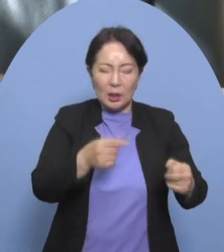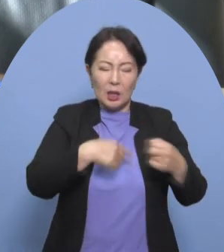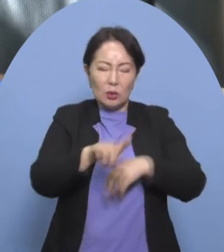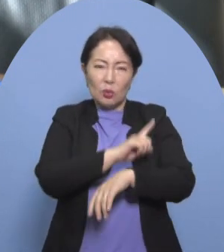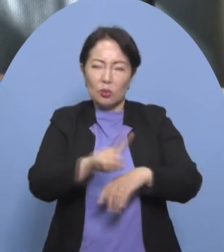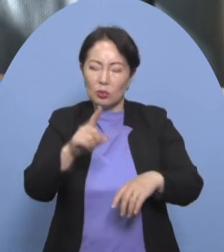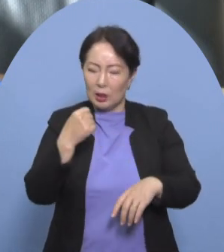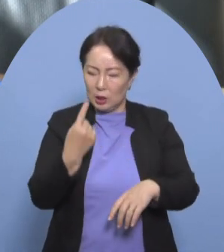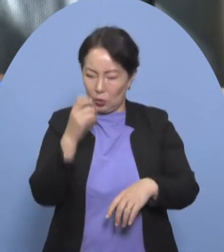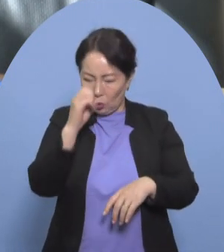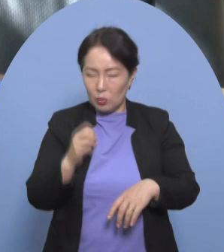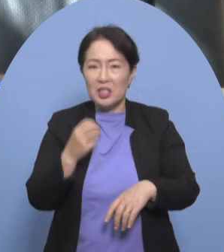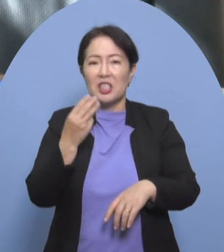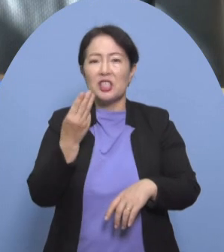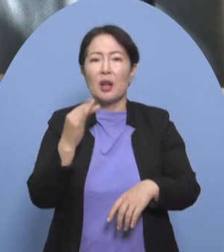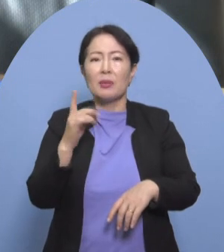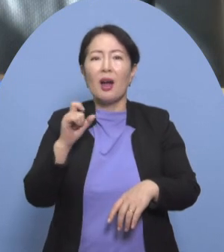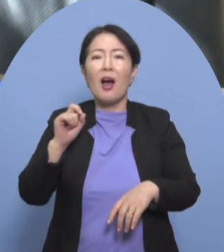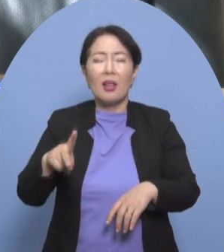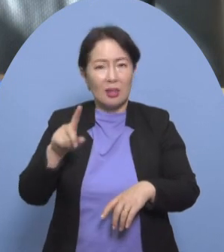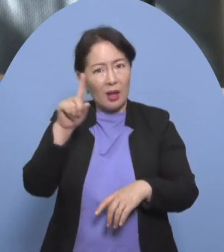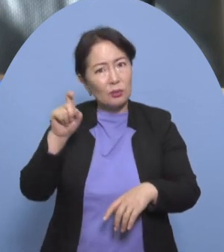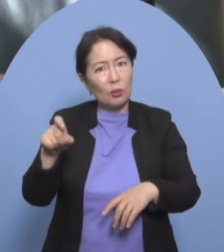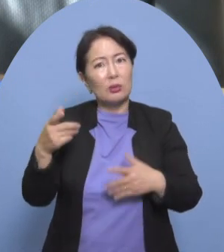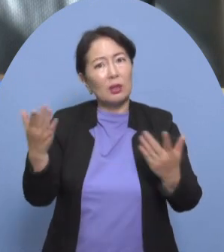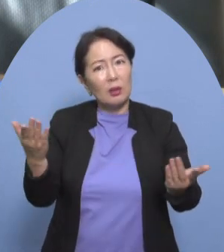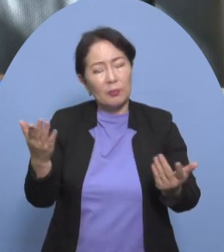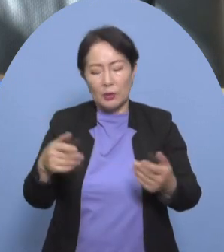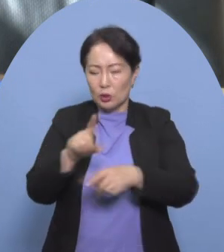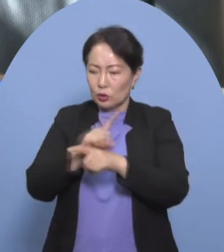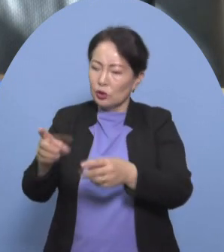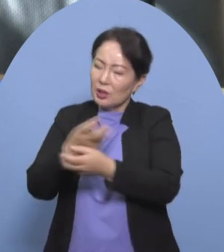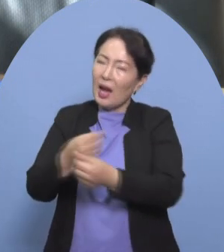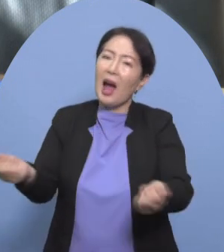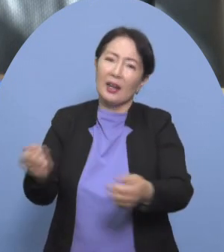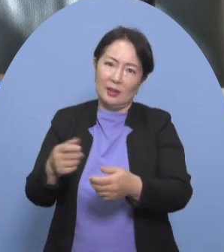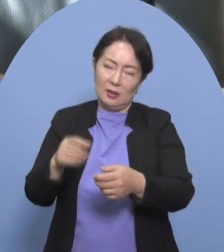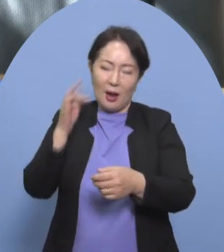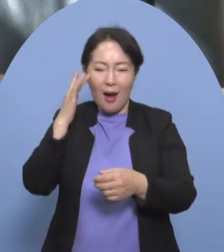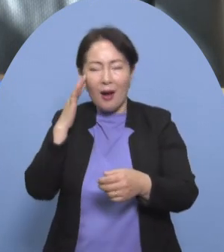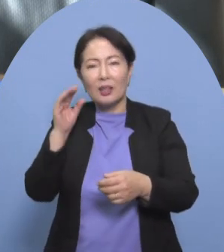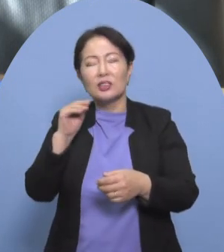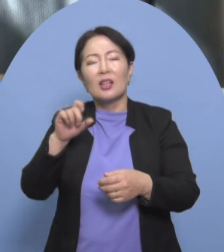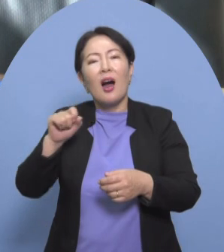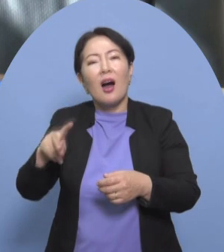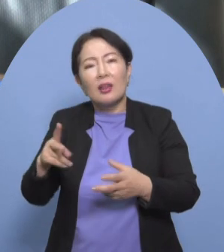буюу одоо нэг хувийн шимтгэлийн асуудлыг энэ зөрчлийг арилгуулах одоо